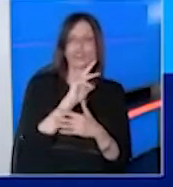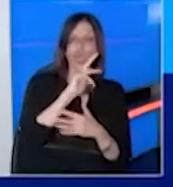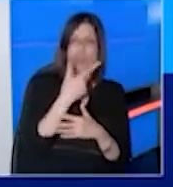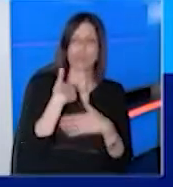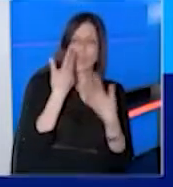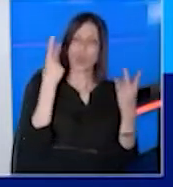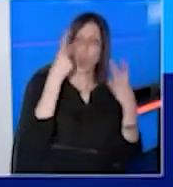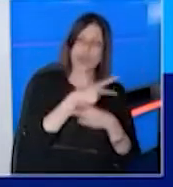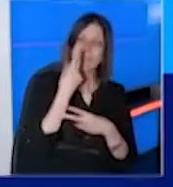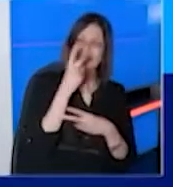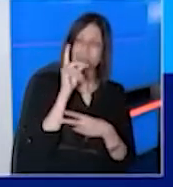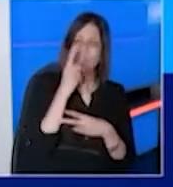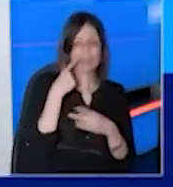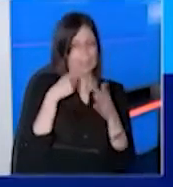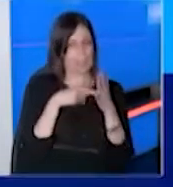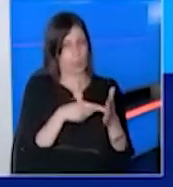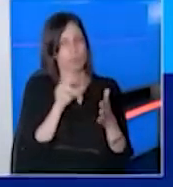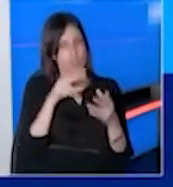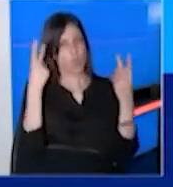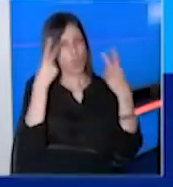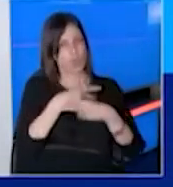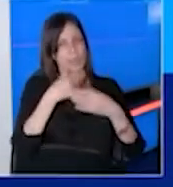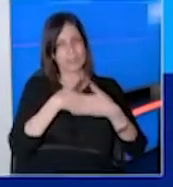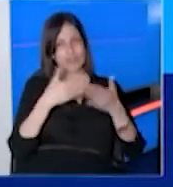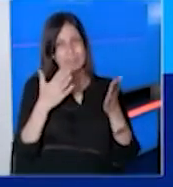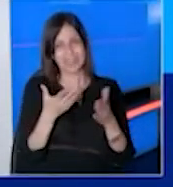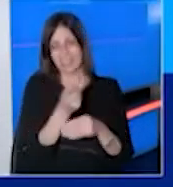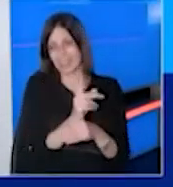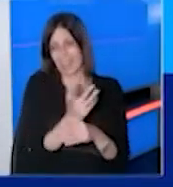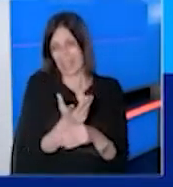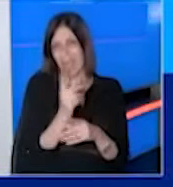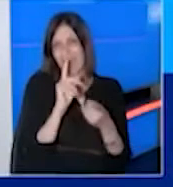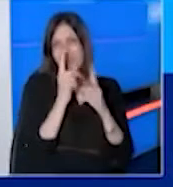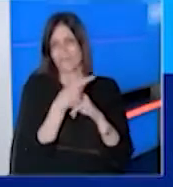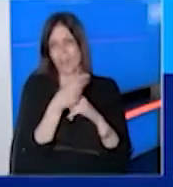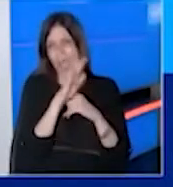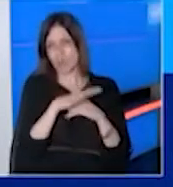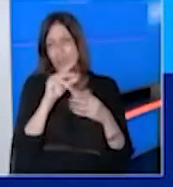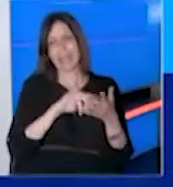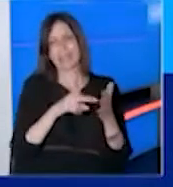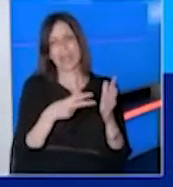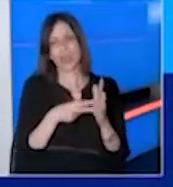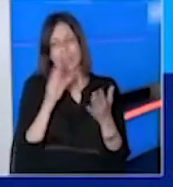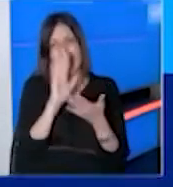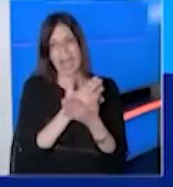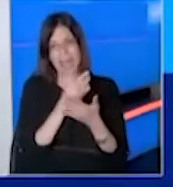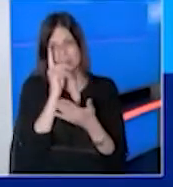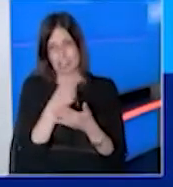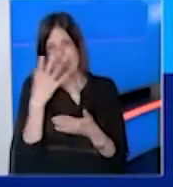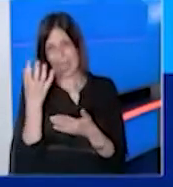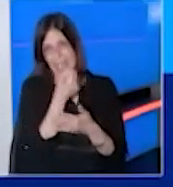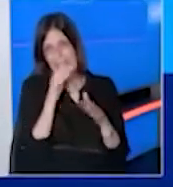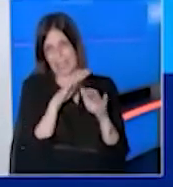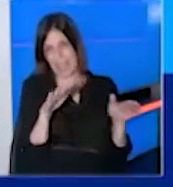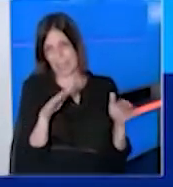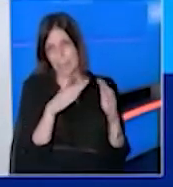נותנת חוזים ל-20 שנה, בואו תראו לי שיש לכם חוזה משבצת, תוך דקה. הפכה רשות לתכנון את ההחלטה שצריך לקחת קרקע